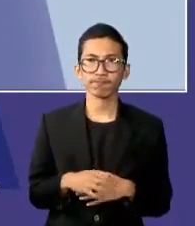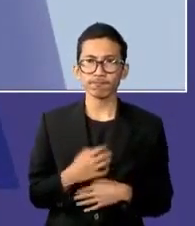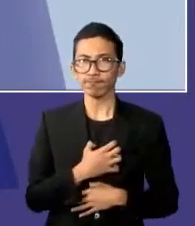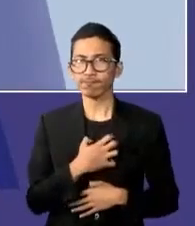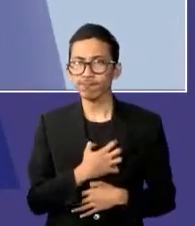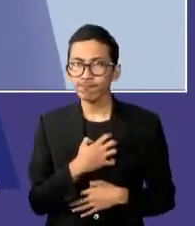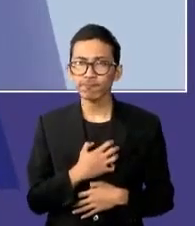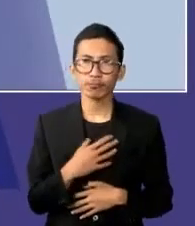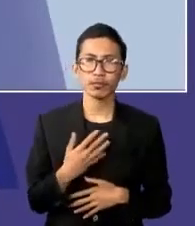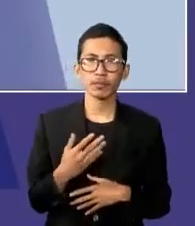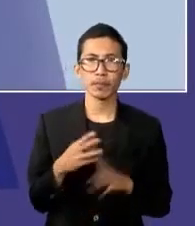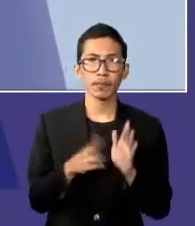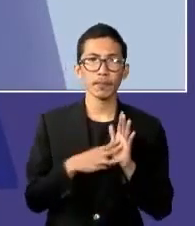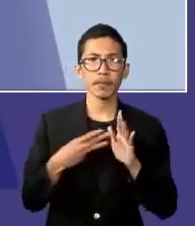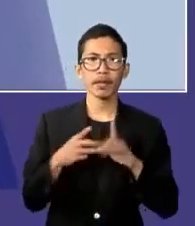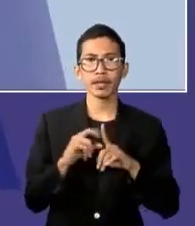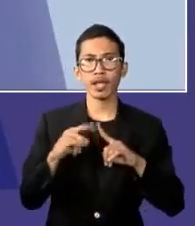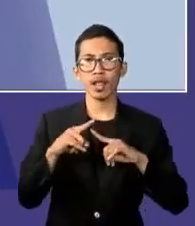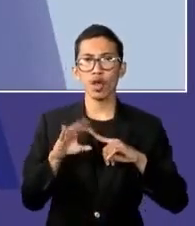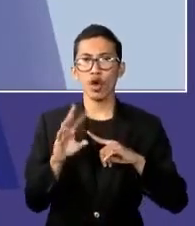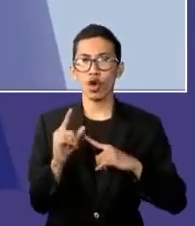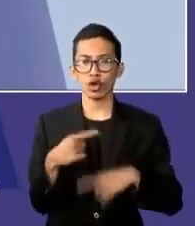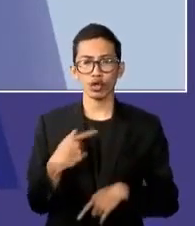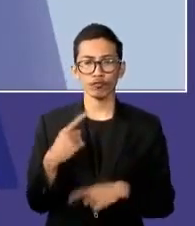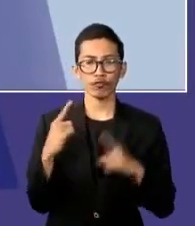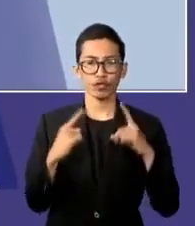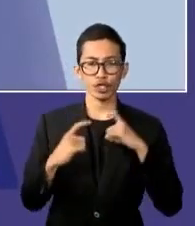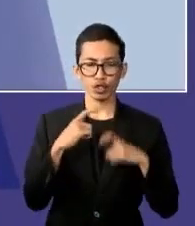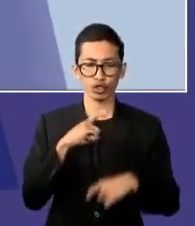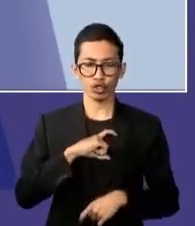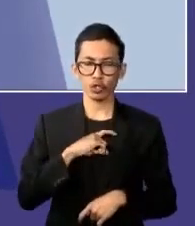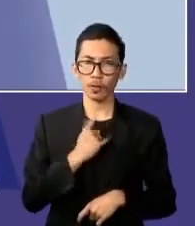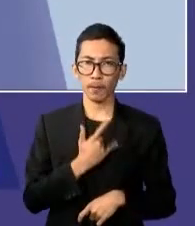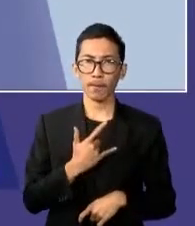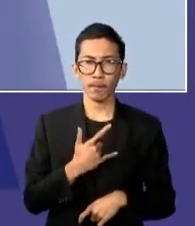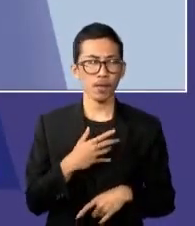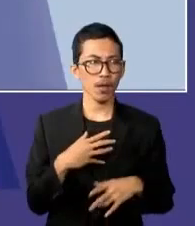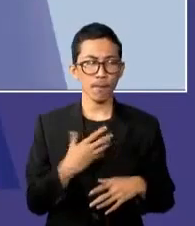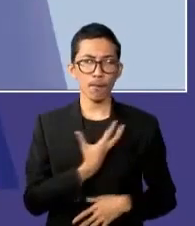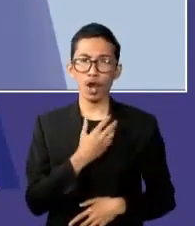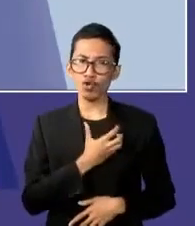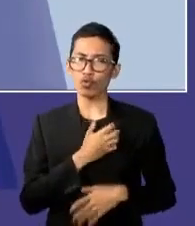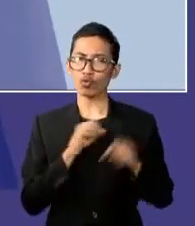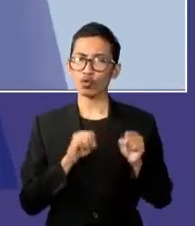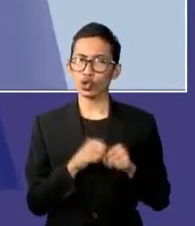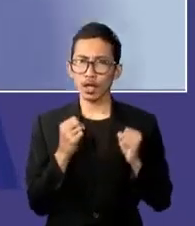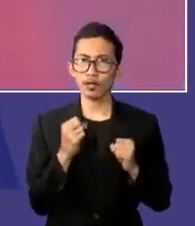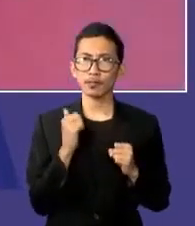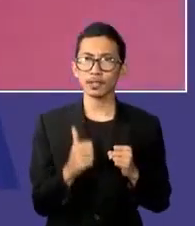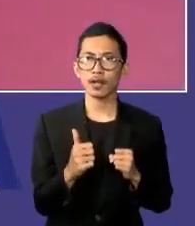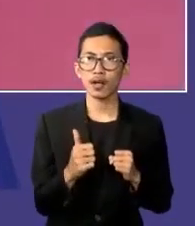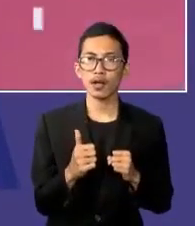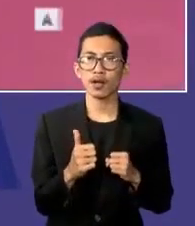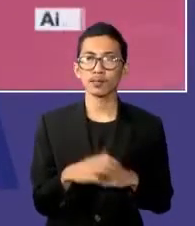inflamasi ya mediator inflamasi Nah itulah akan menyebabkan terjadinya ee kerusakan di paru itu sendiri karena mediorinlamasi